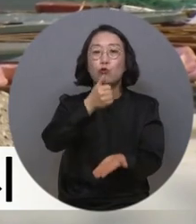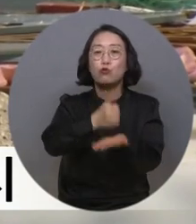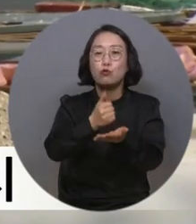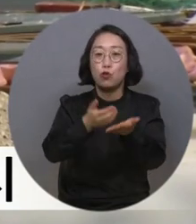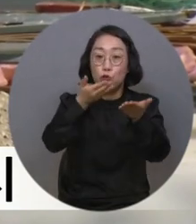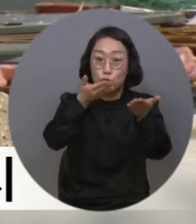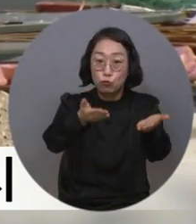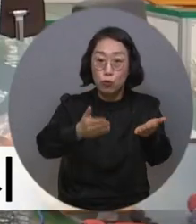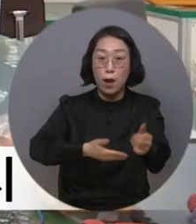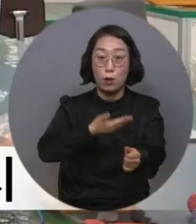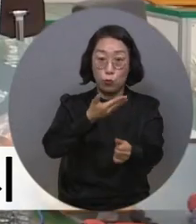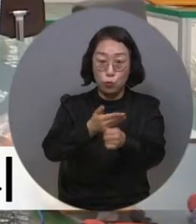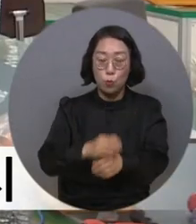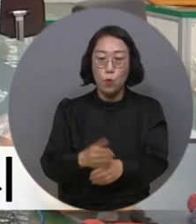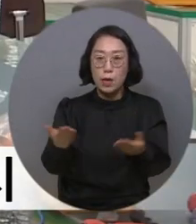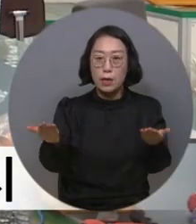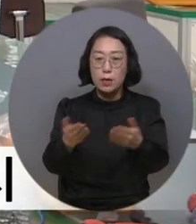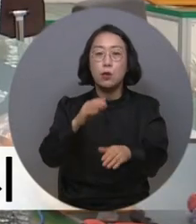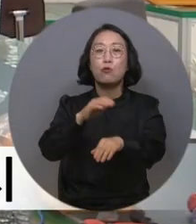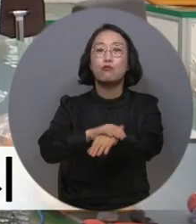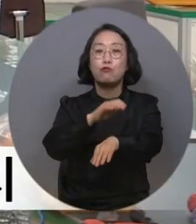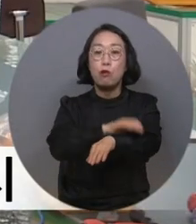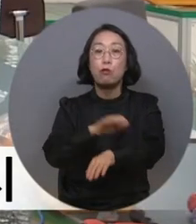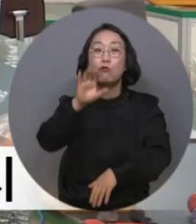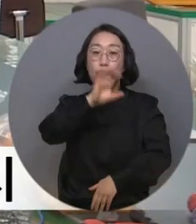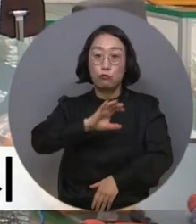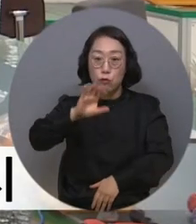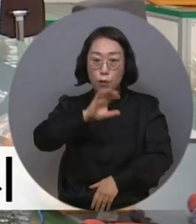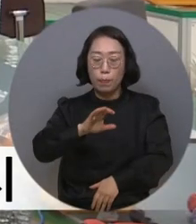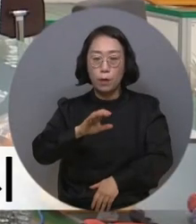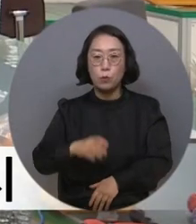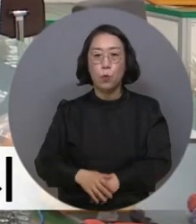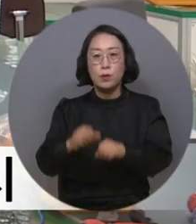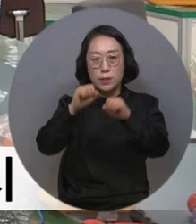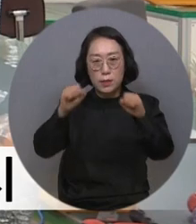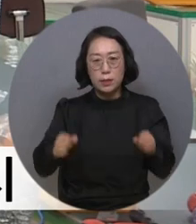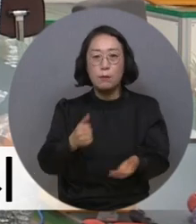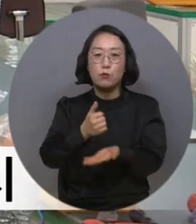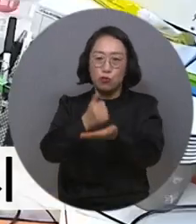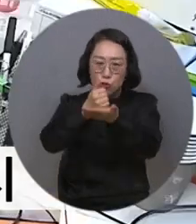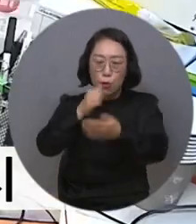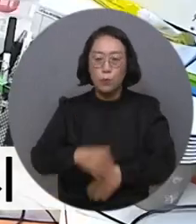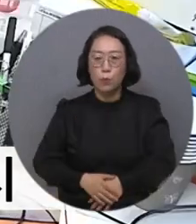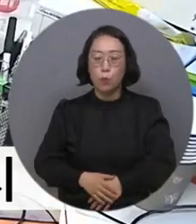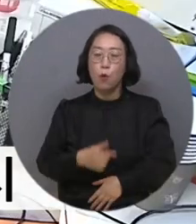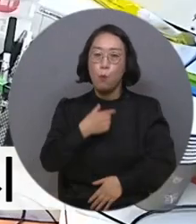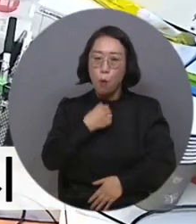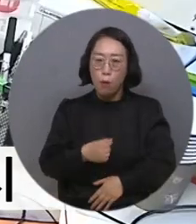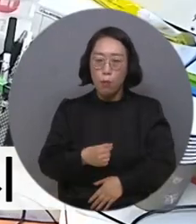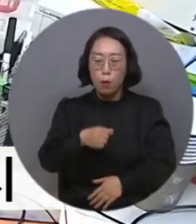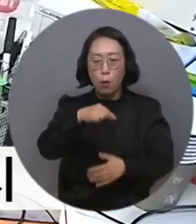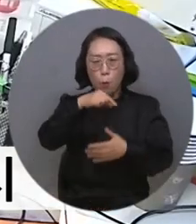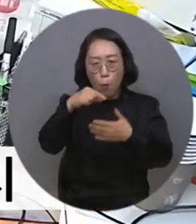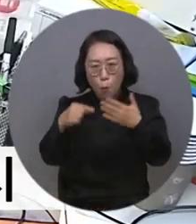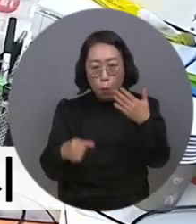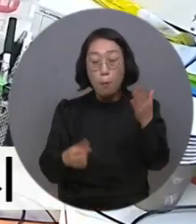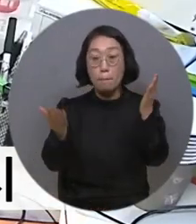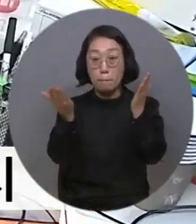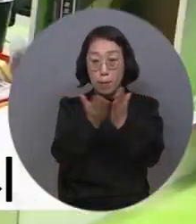취업기관이 보유한 직업훈련 일자리 연계정보와 시스템의 추천 직종 산재근로자의 희망 구직 조건을 맞춰